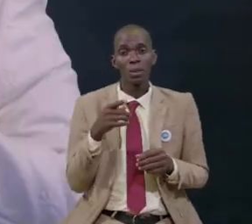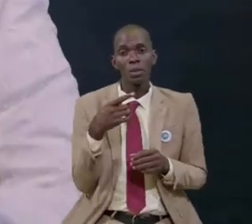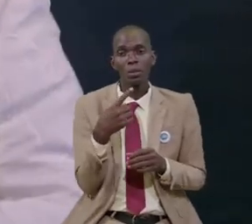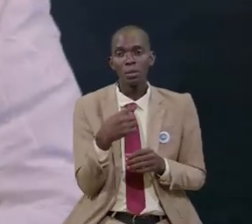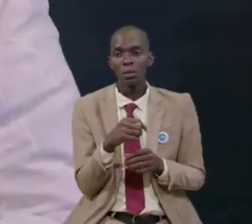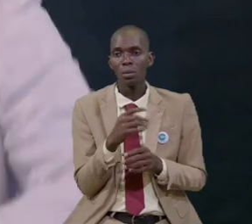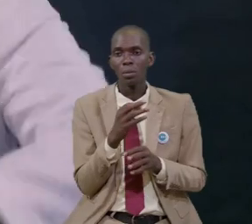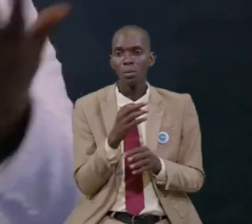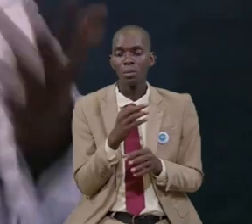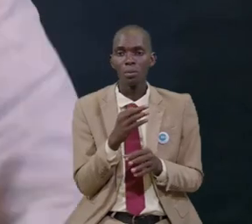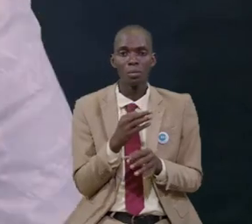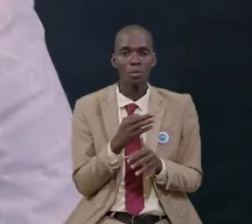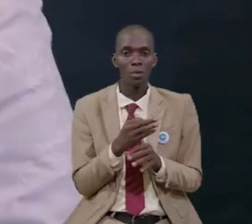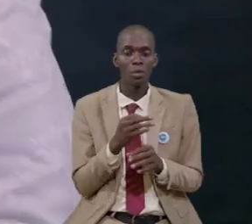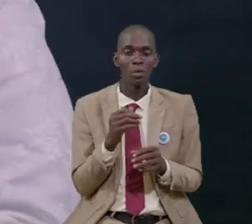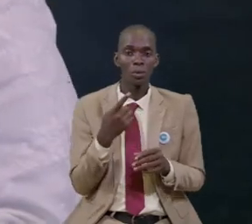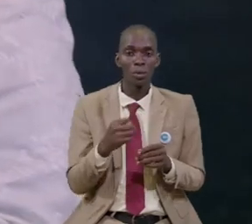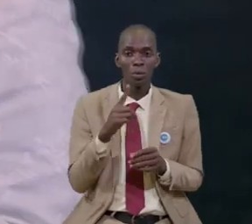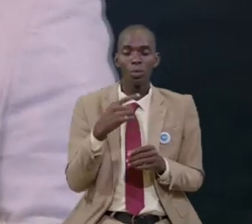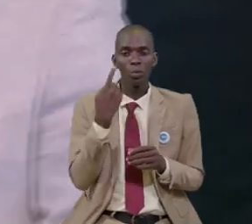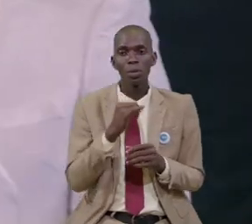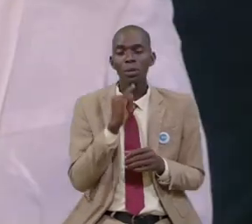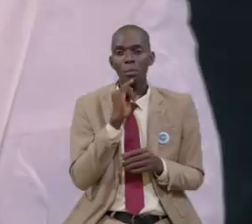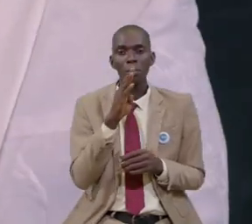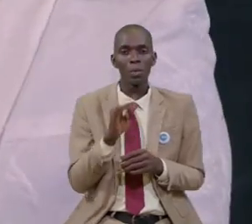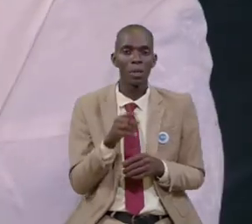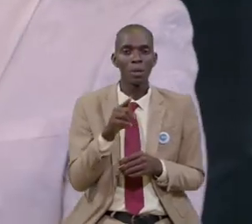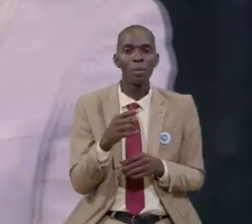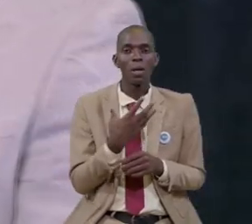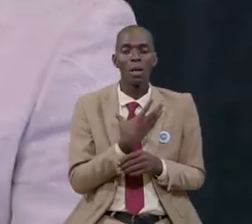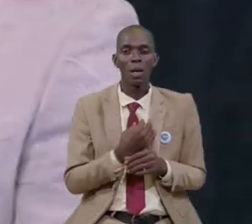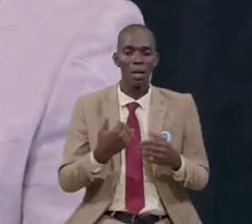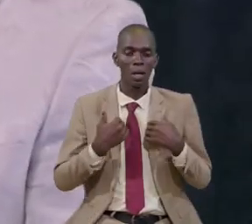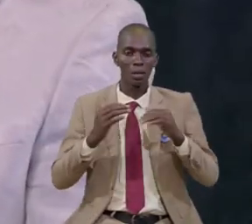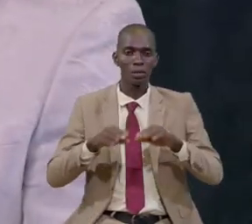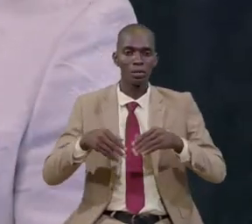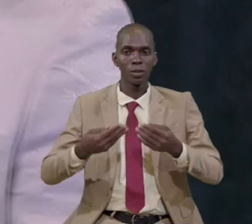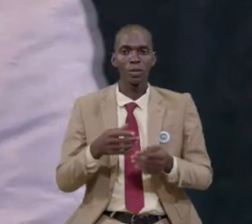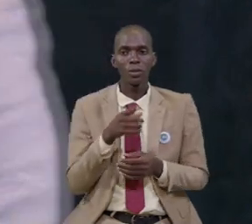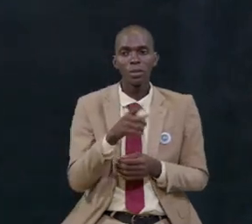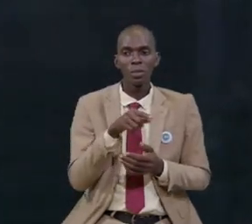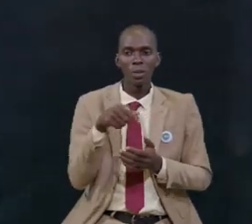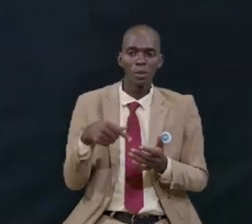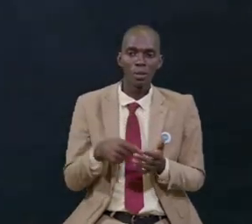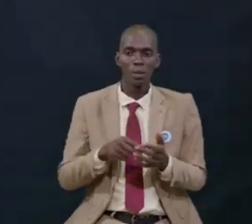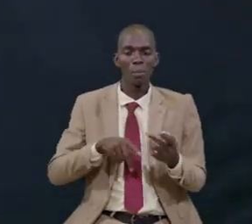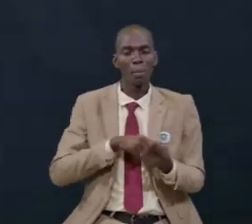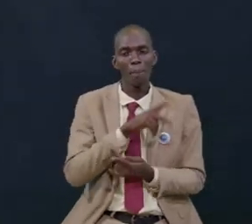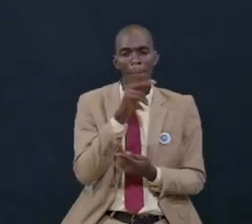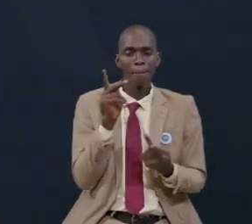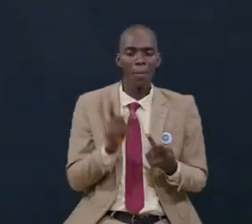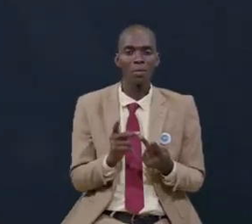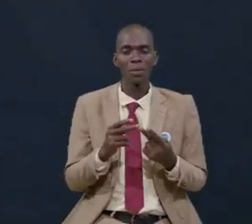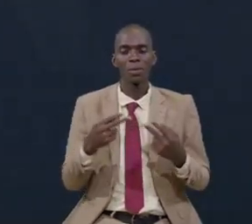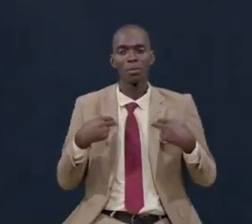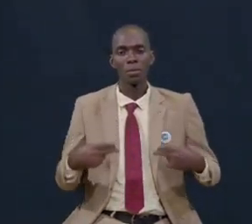foi en lui qui a donné à cet homme cette entière guérison en présence